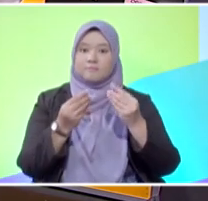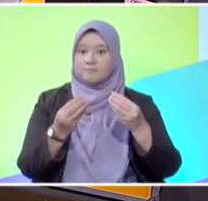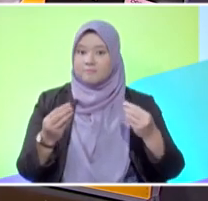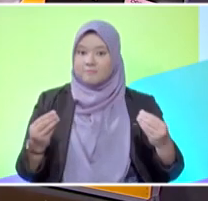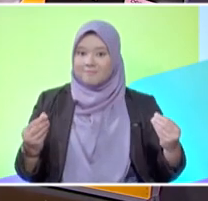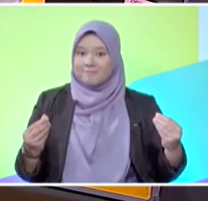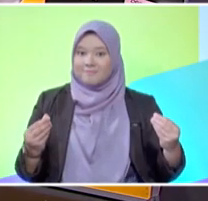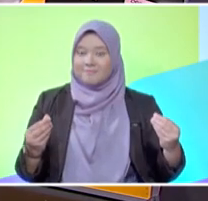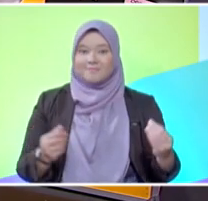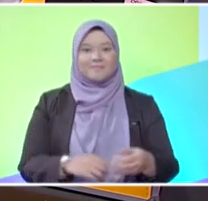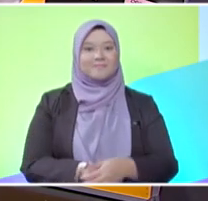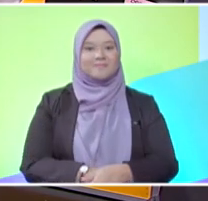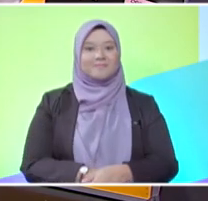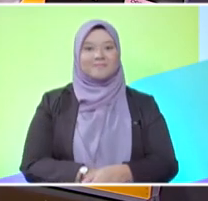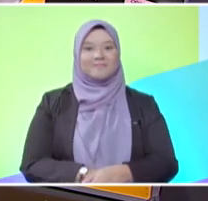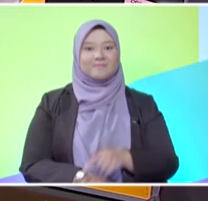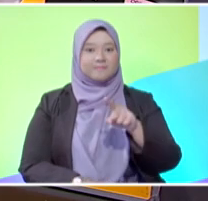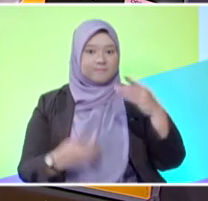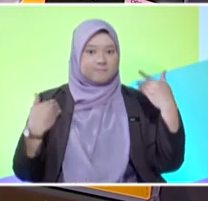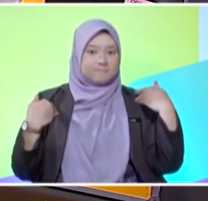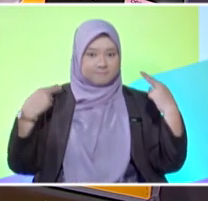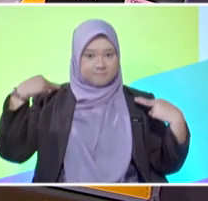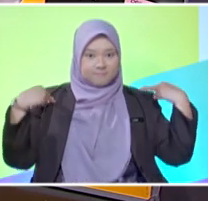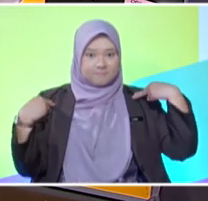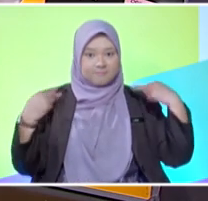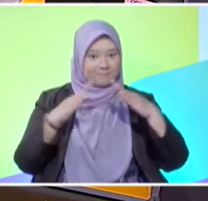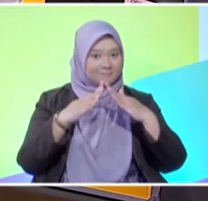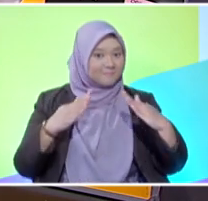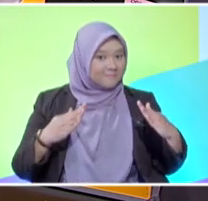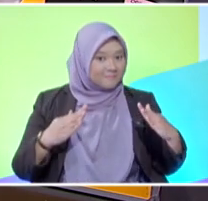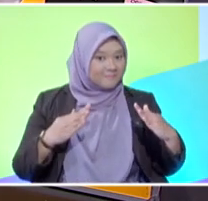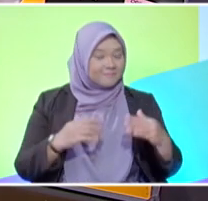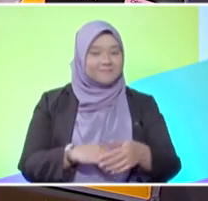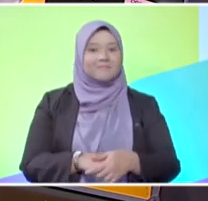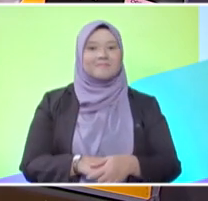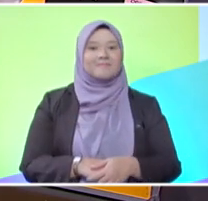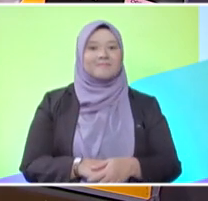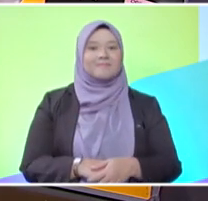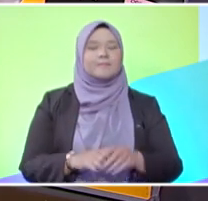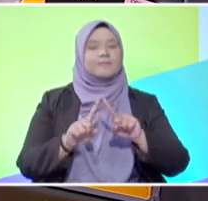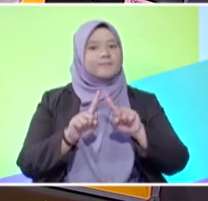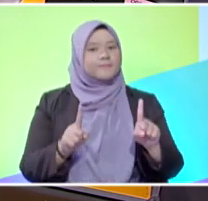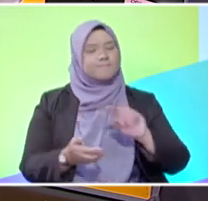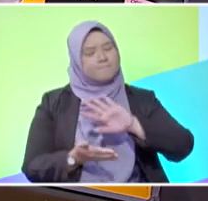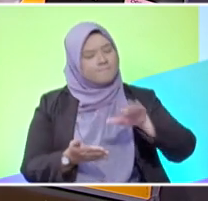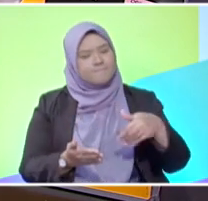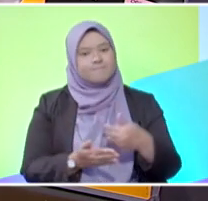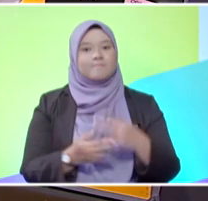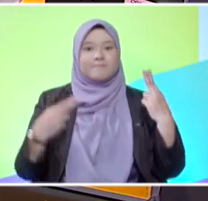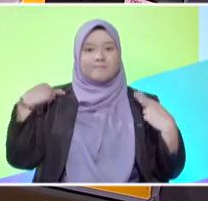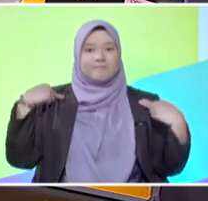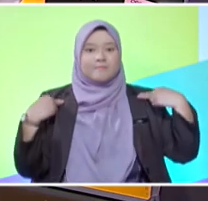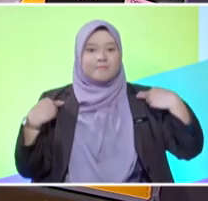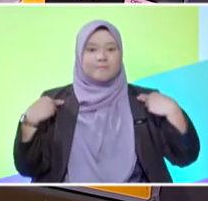ada juga hewan apapun jenis hewan hewan adalah benda hidup